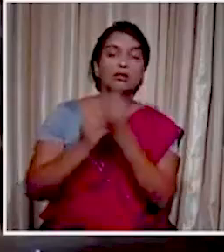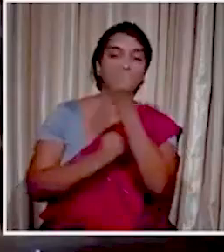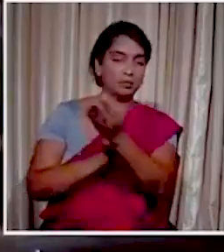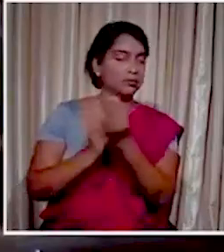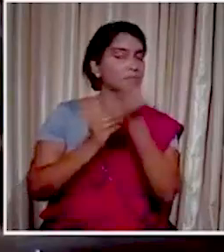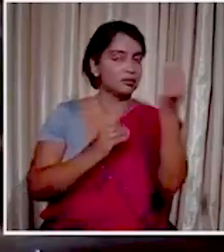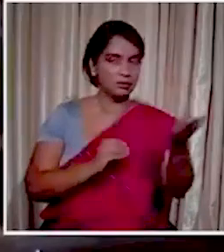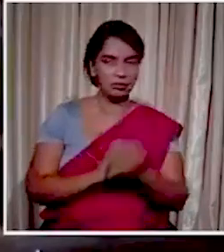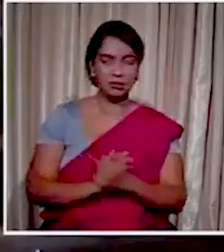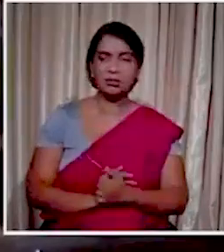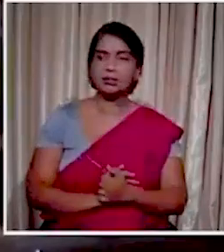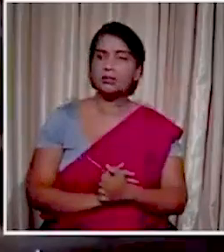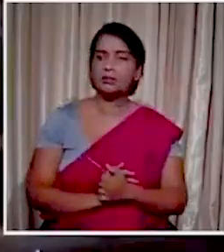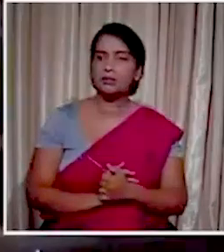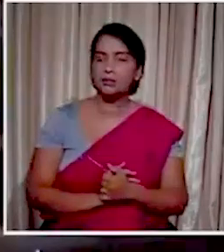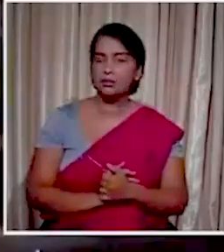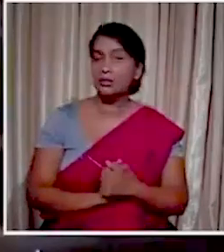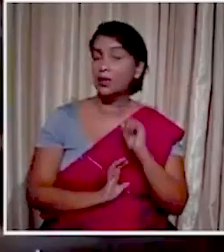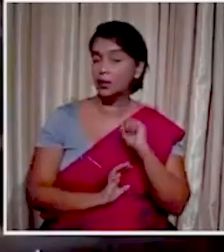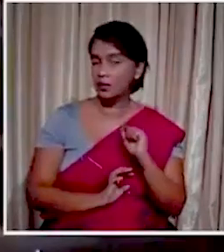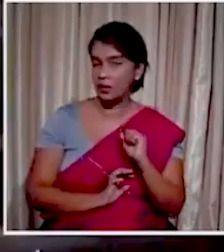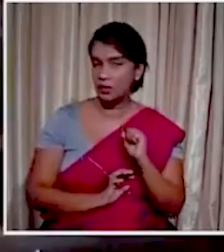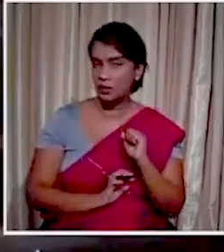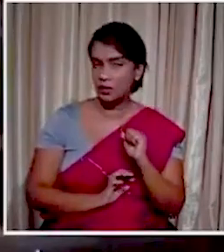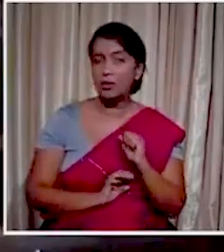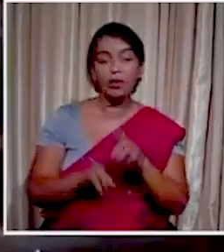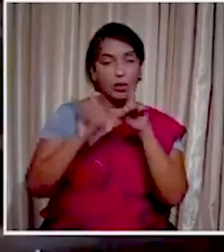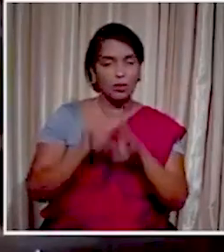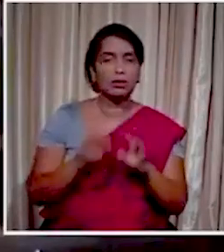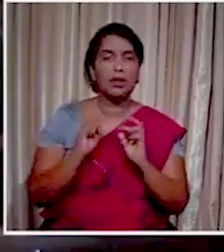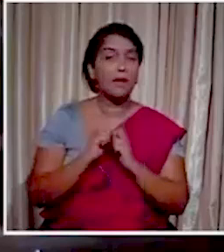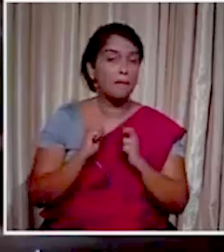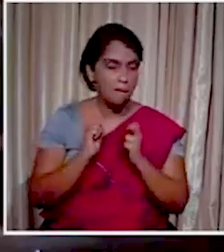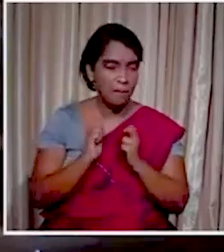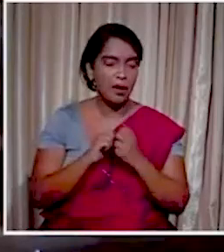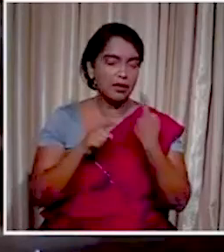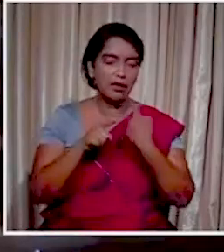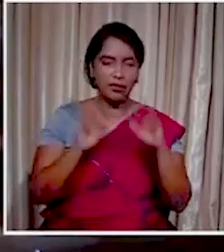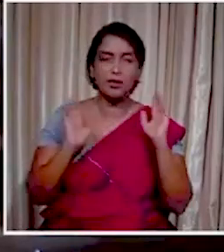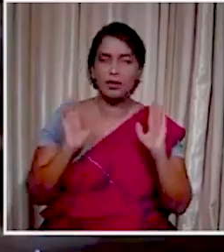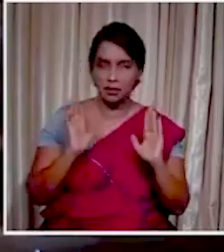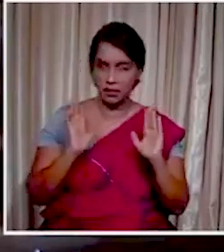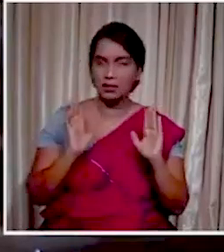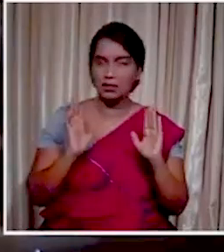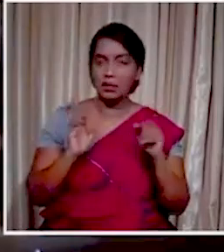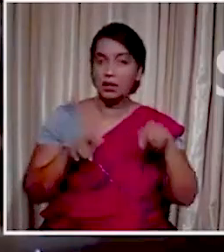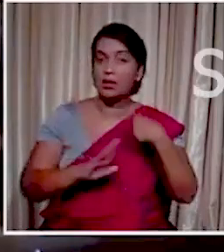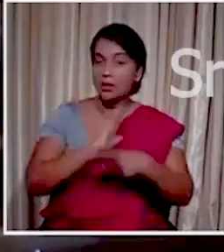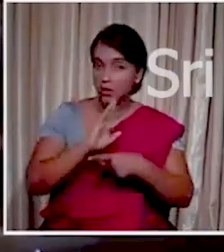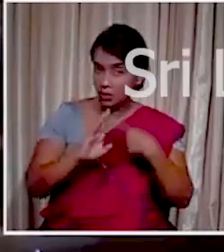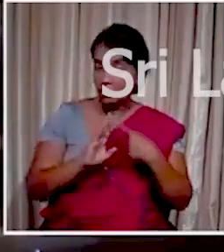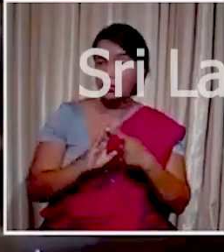मुकद मेवनी अर्बुदेक दि हर मेरठे